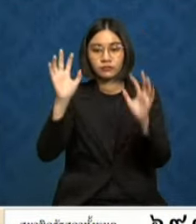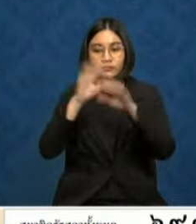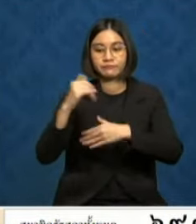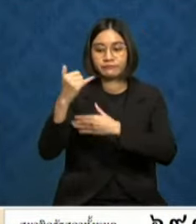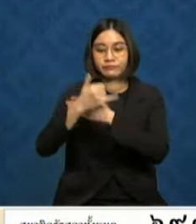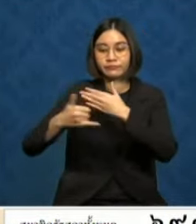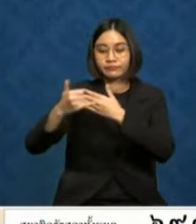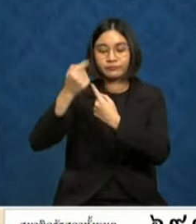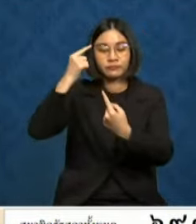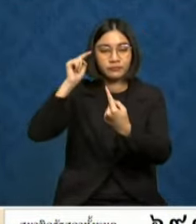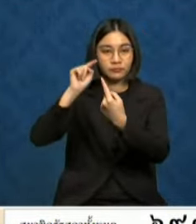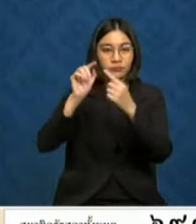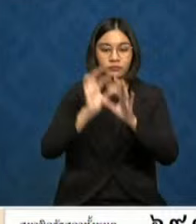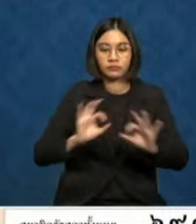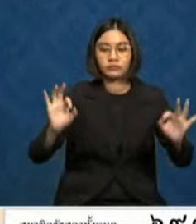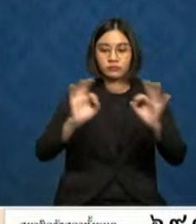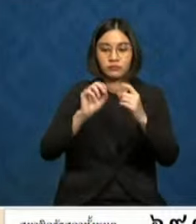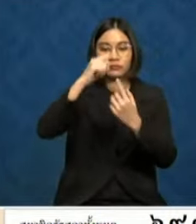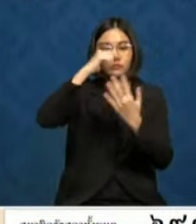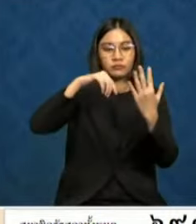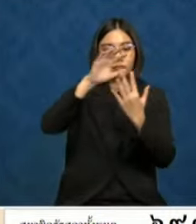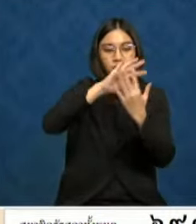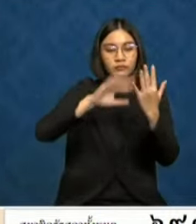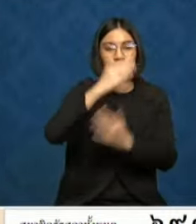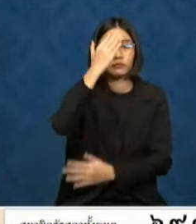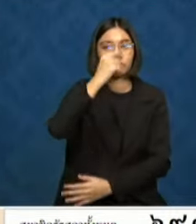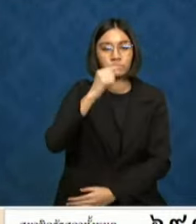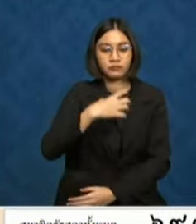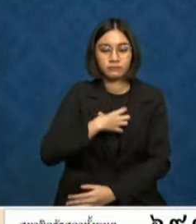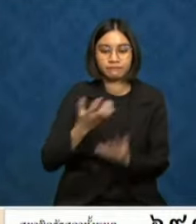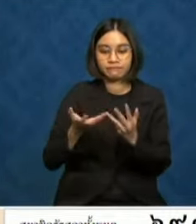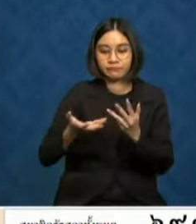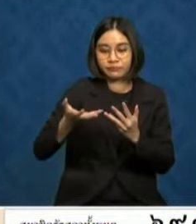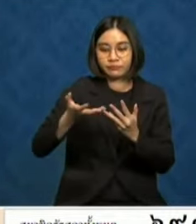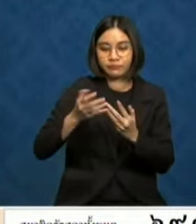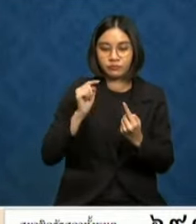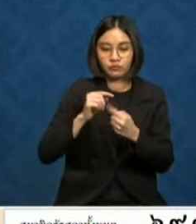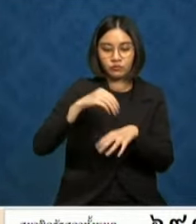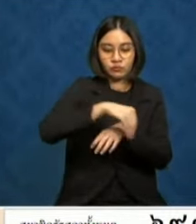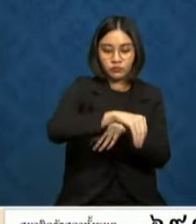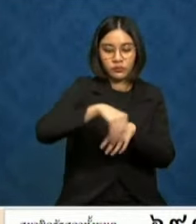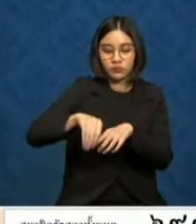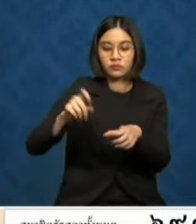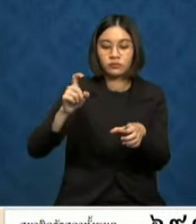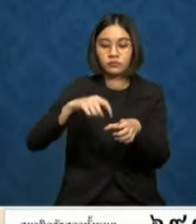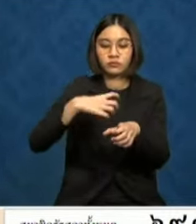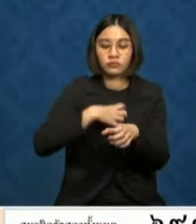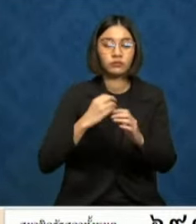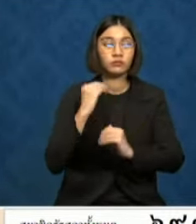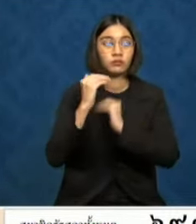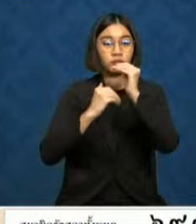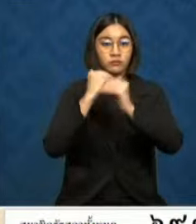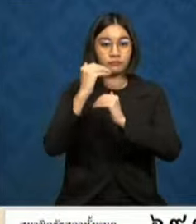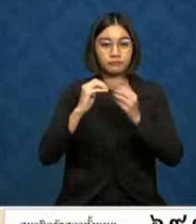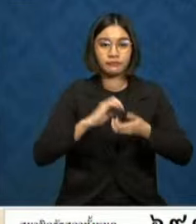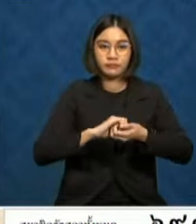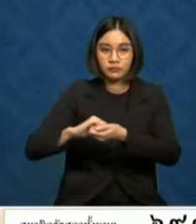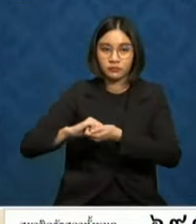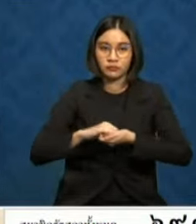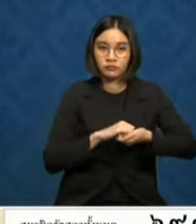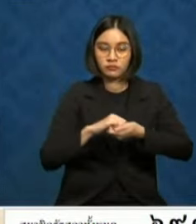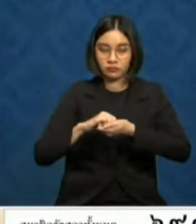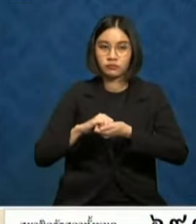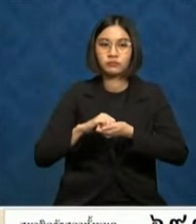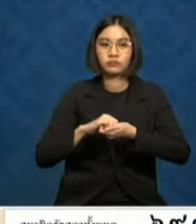ทธศาสตร์เป้าหมายที่สำคัญของไทยในการที่ต้องการจะยกระดับความเป็นหุ้นส่วนในการพัฒนาความสัมพันธ์และความร่วม